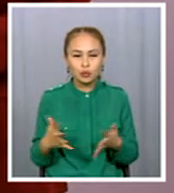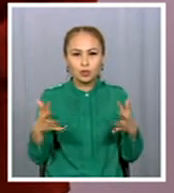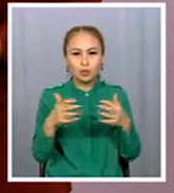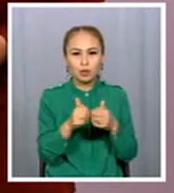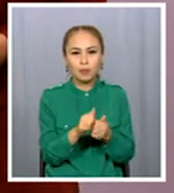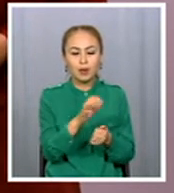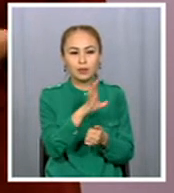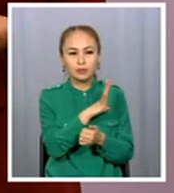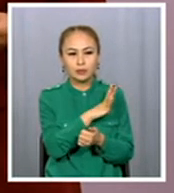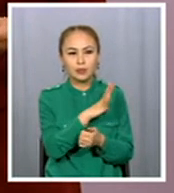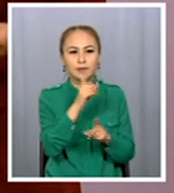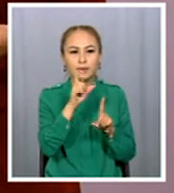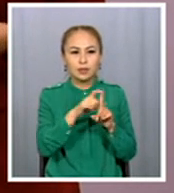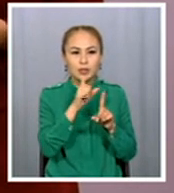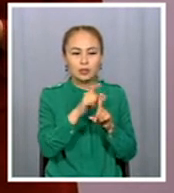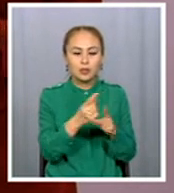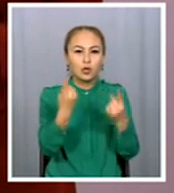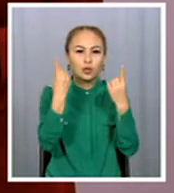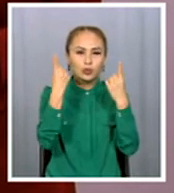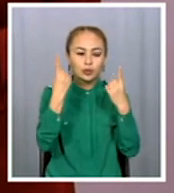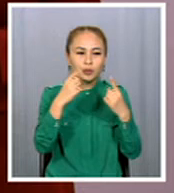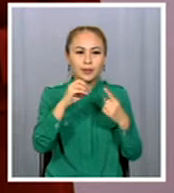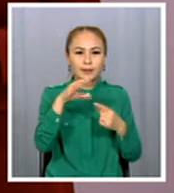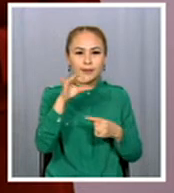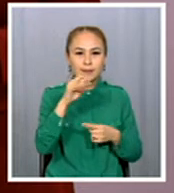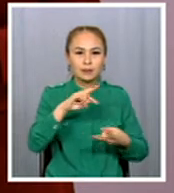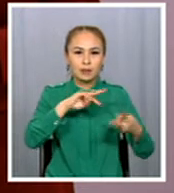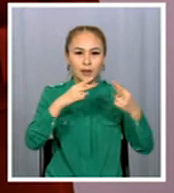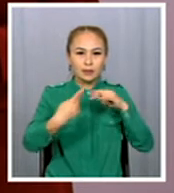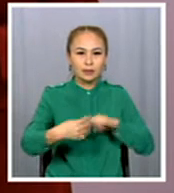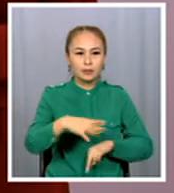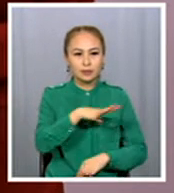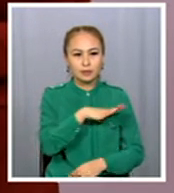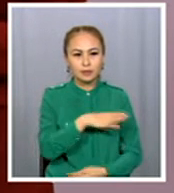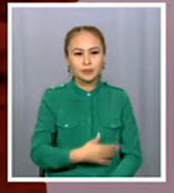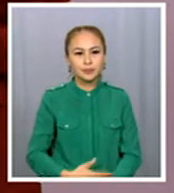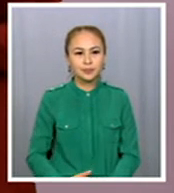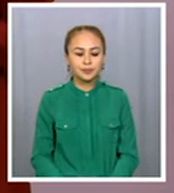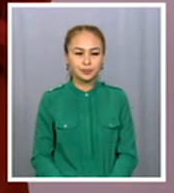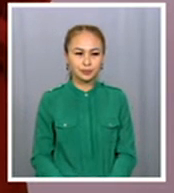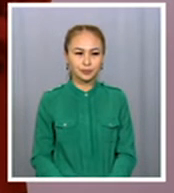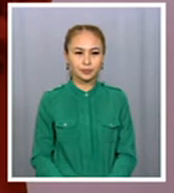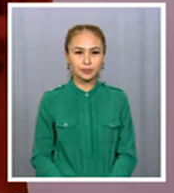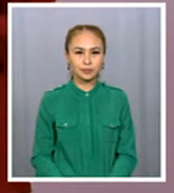алды деген күрделі етістіктерге айналдырдық. Жарайсыңдар, балалар.